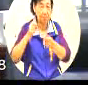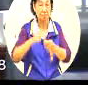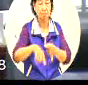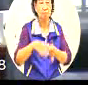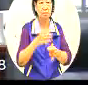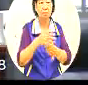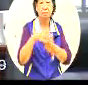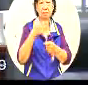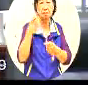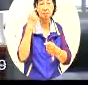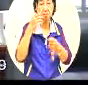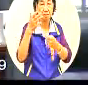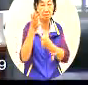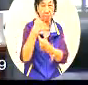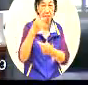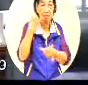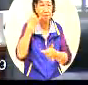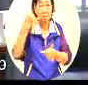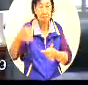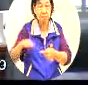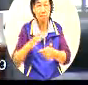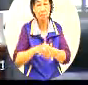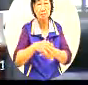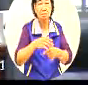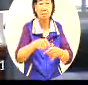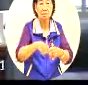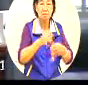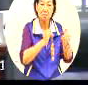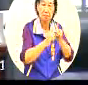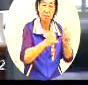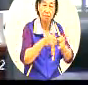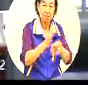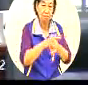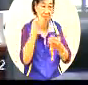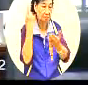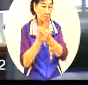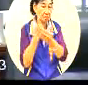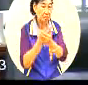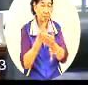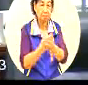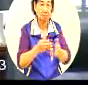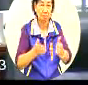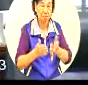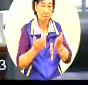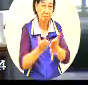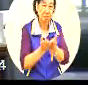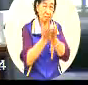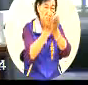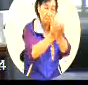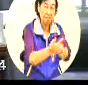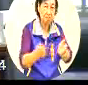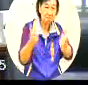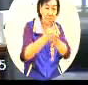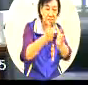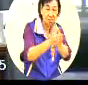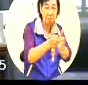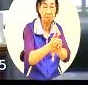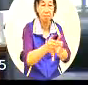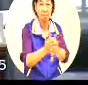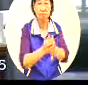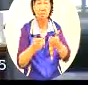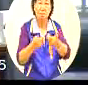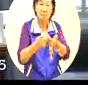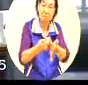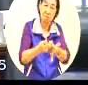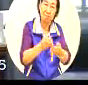就会遇到这个塞船。那么我其实询问过我们的交通局，他也是兼任我们的渡轮公司的董